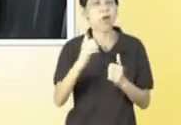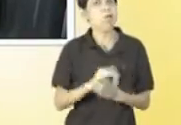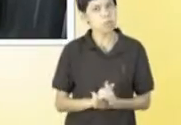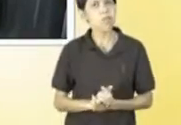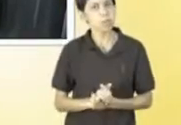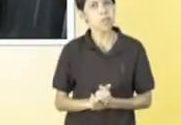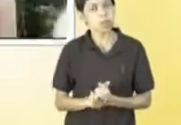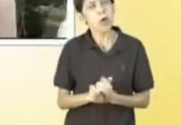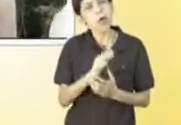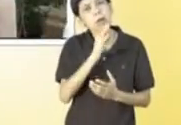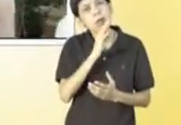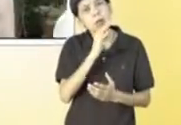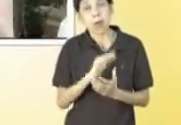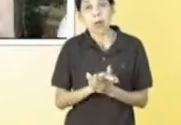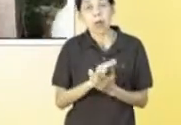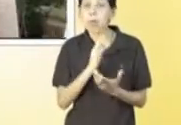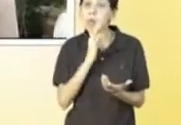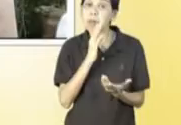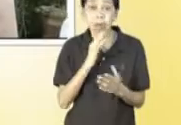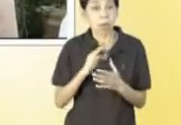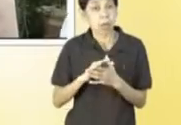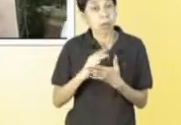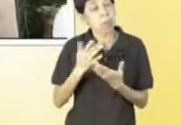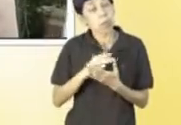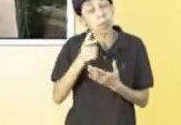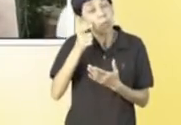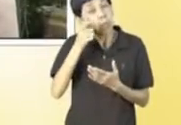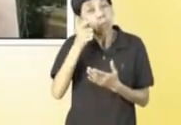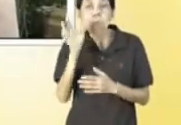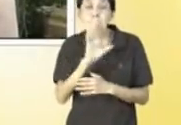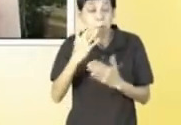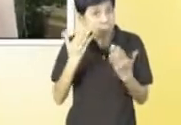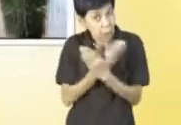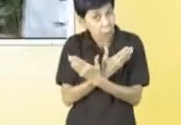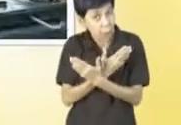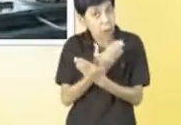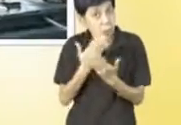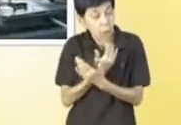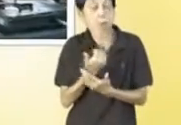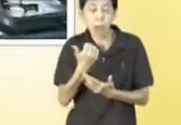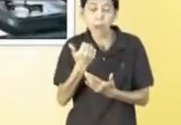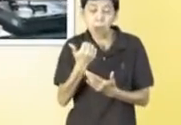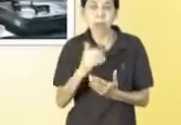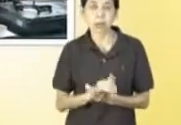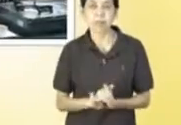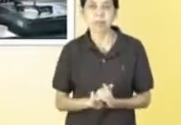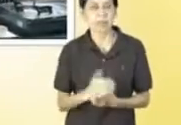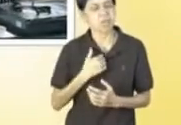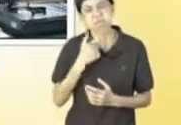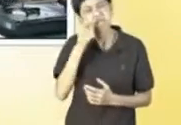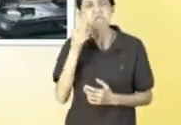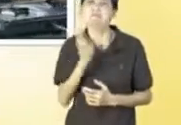ยบอกว่าถ้าหากว่าไม่รับประทานเนื้อวัวก็เปลี่ยนเป็นเนื้ออย่างอื่นได้นะคะเหมือนที่ฉันไม่รับประทานเนื้